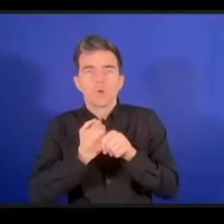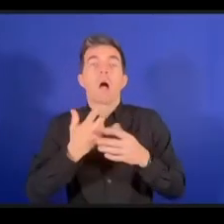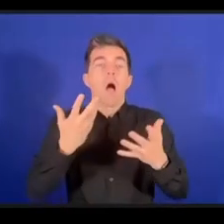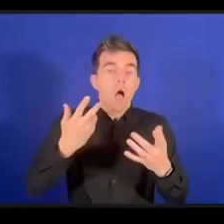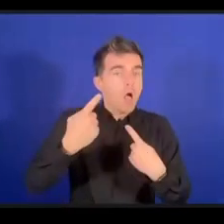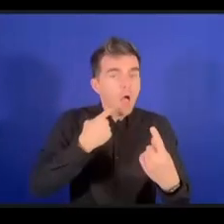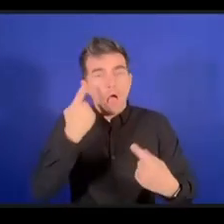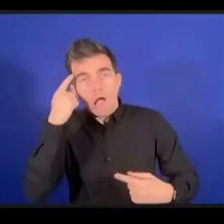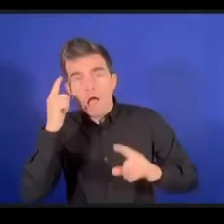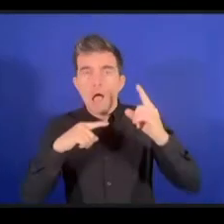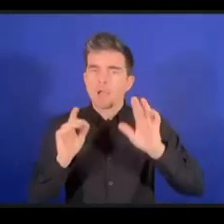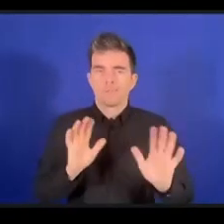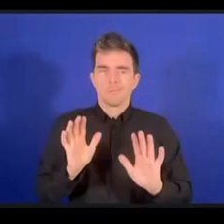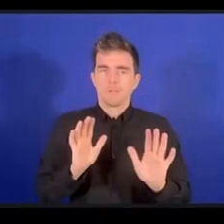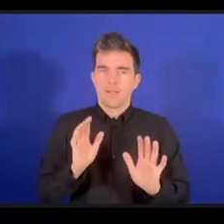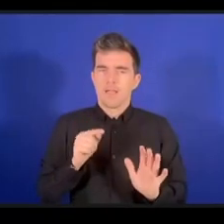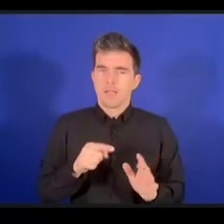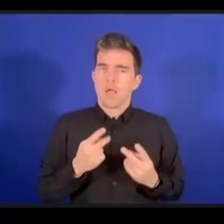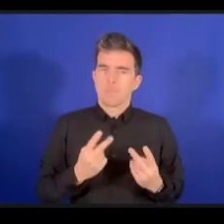响。谢谢。